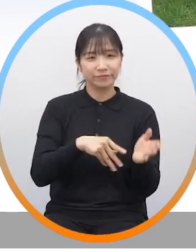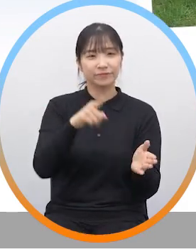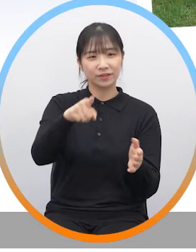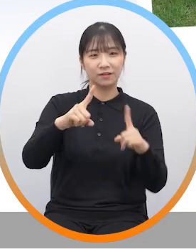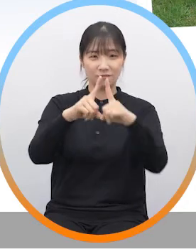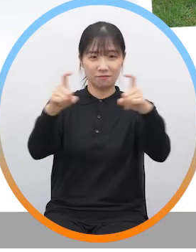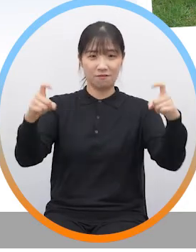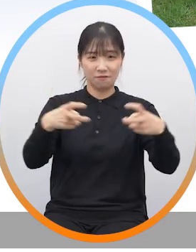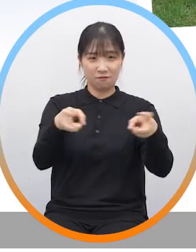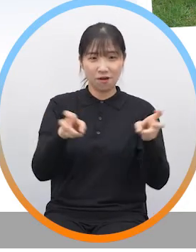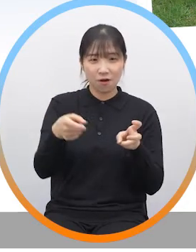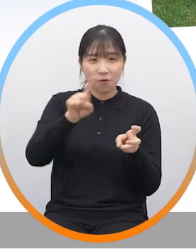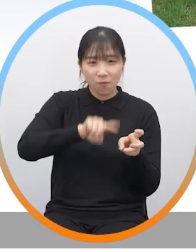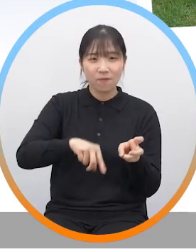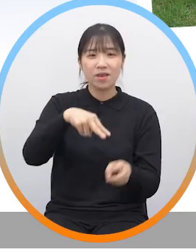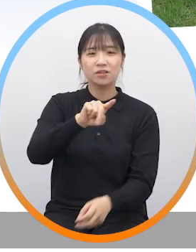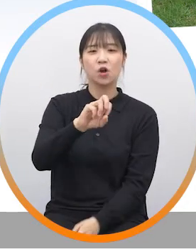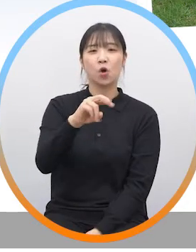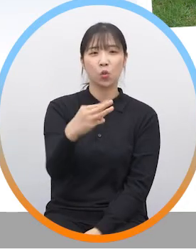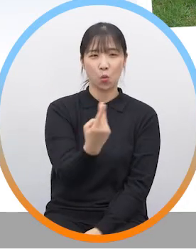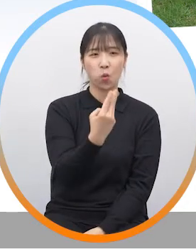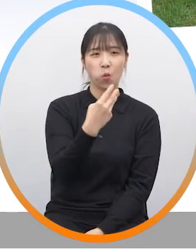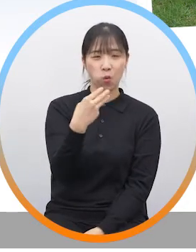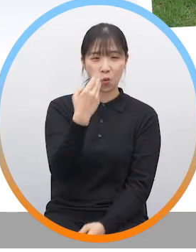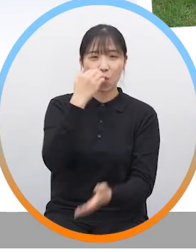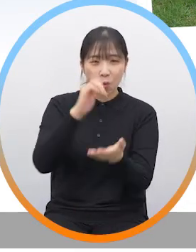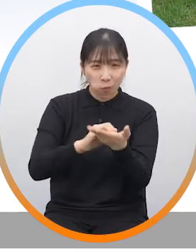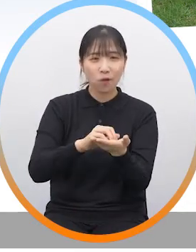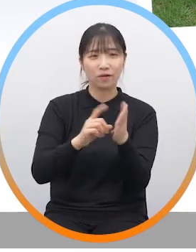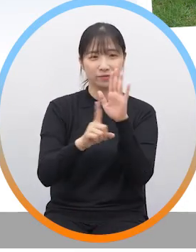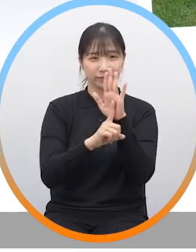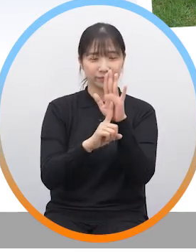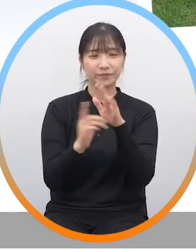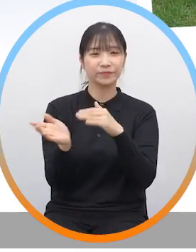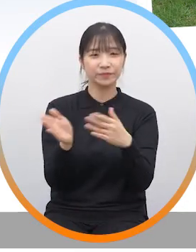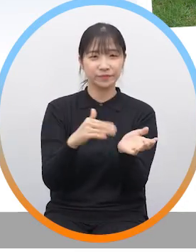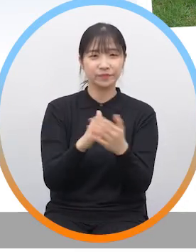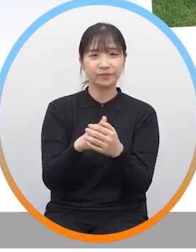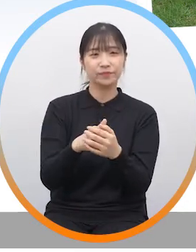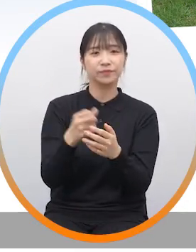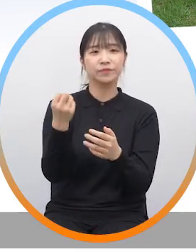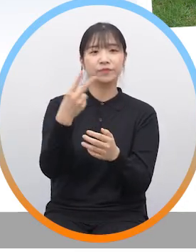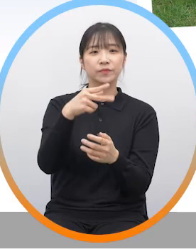옆에 성돌이나 뭐 이런 것을 전시해 놓은 거고요. 그 다음에 이제 그